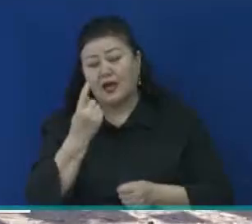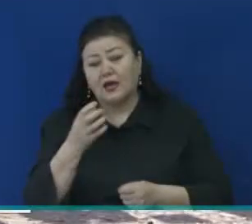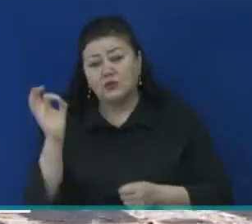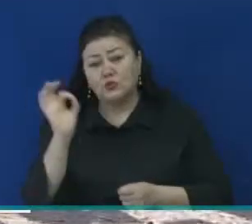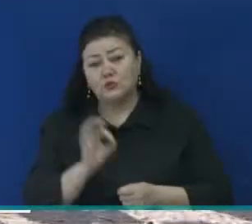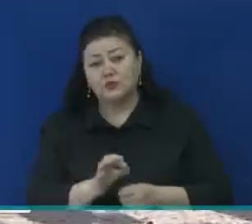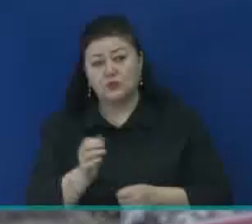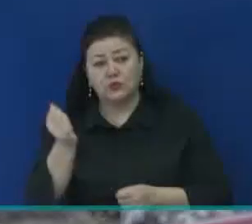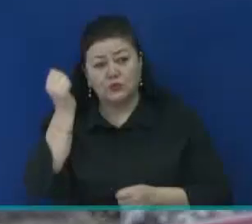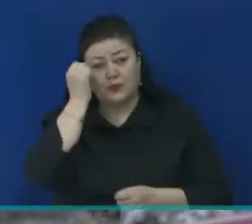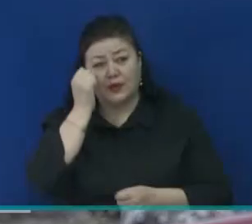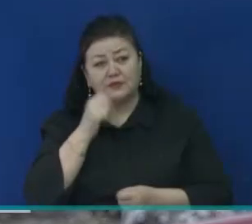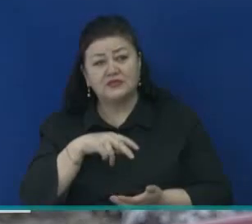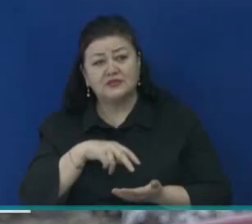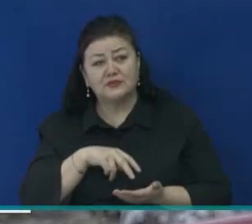еске алды.